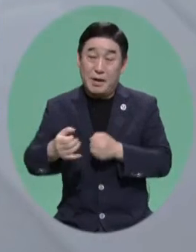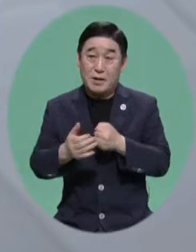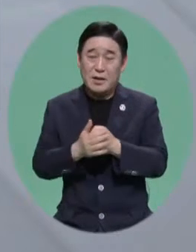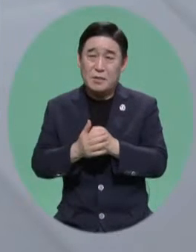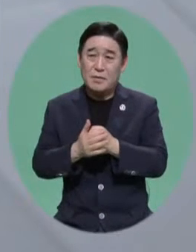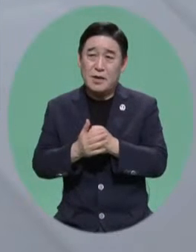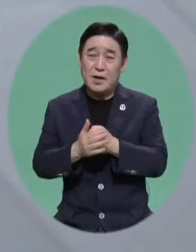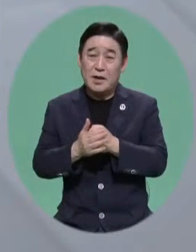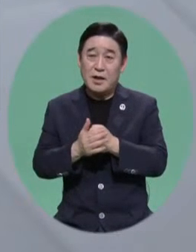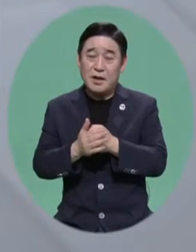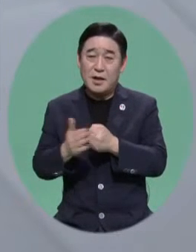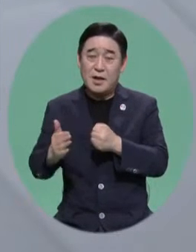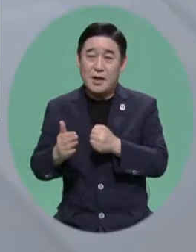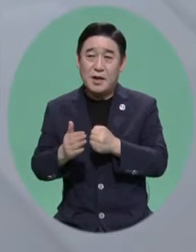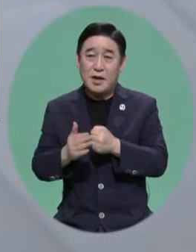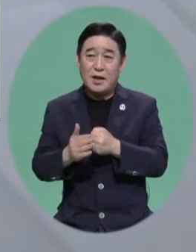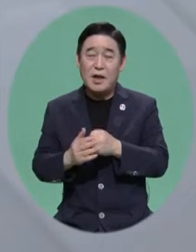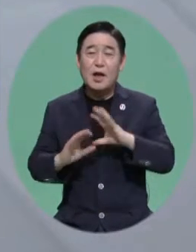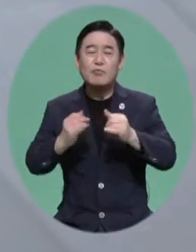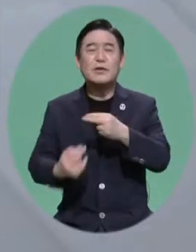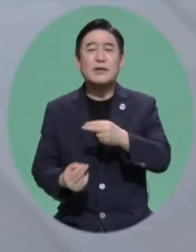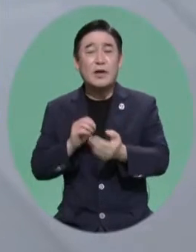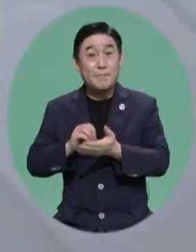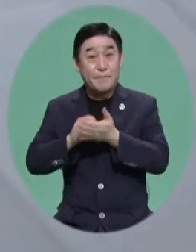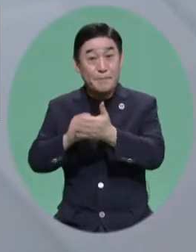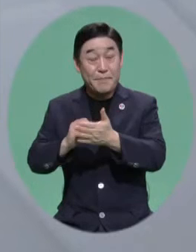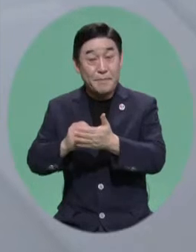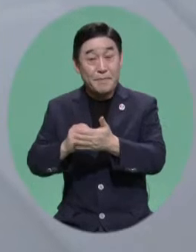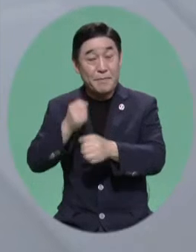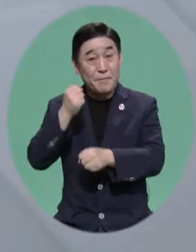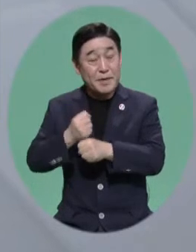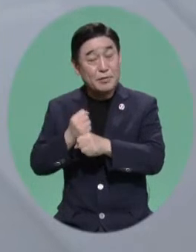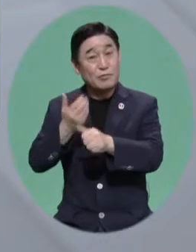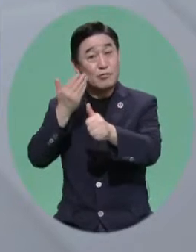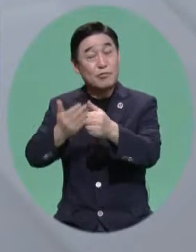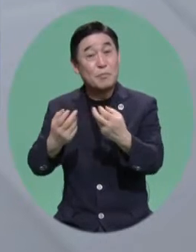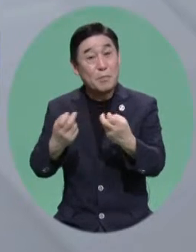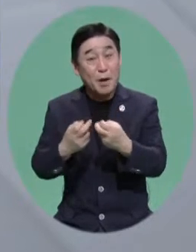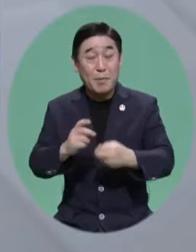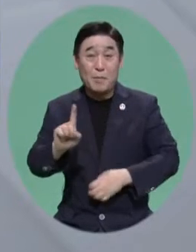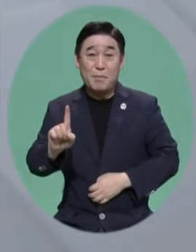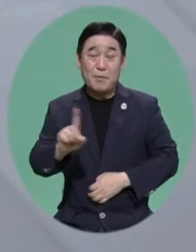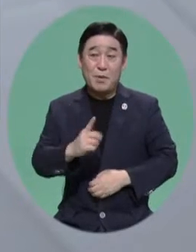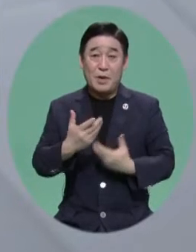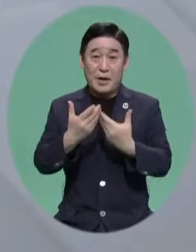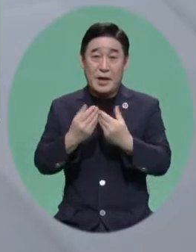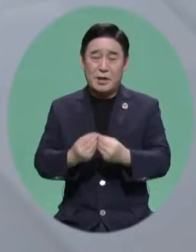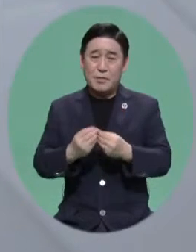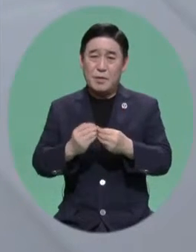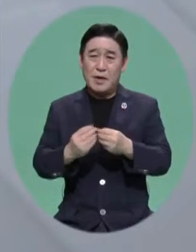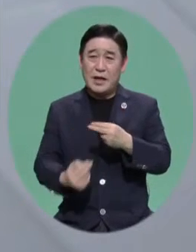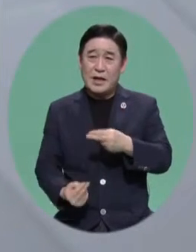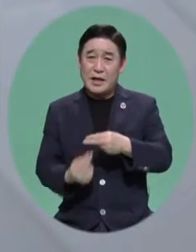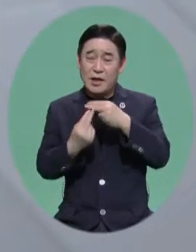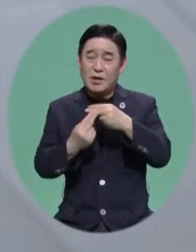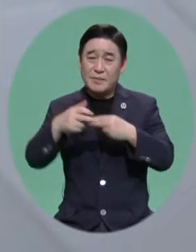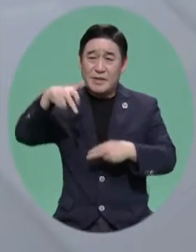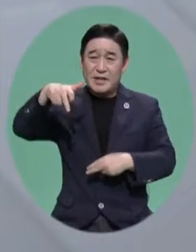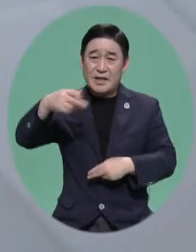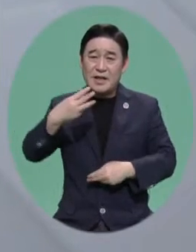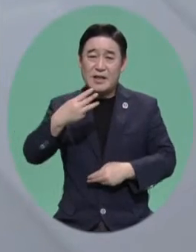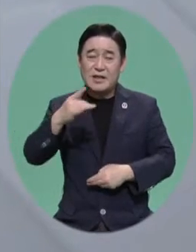2분들에게 어 가입을 할 수 있게 만들 것인지 또는 예를 들면 연금 크레딧이 라고